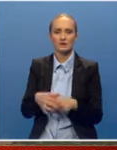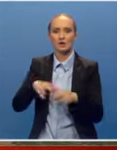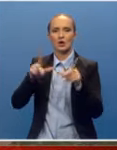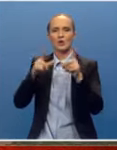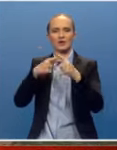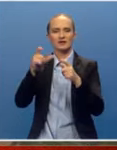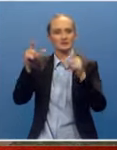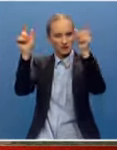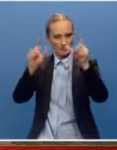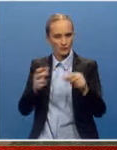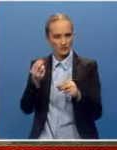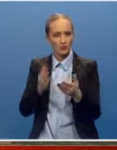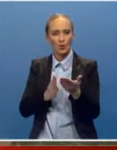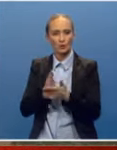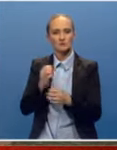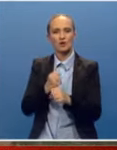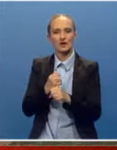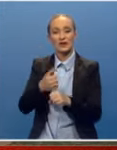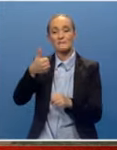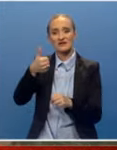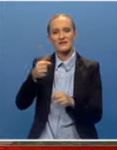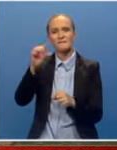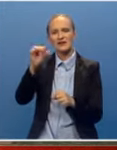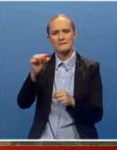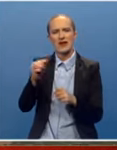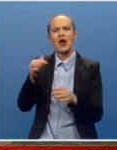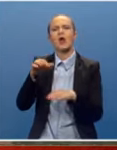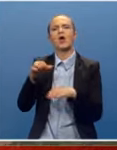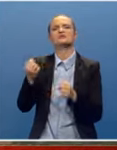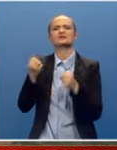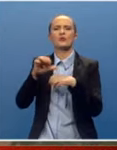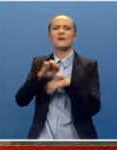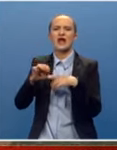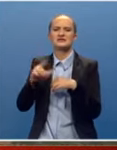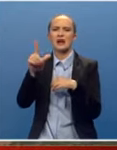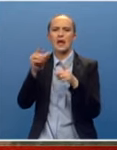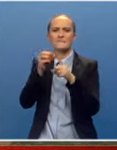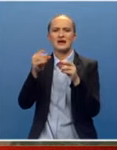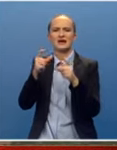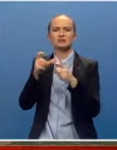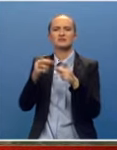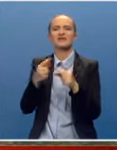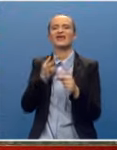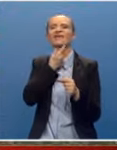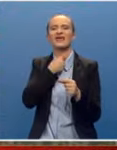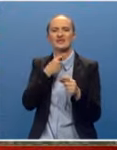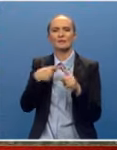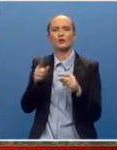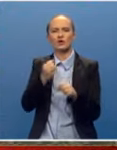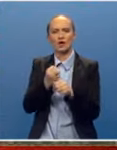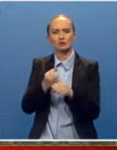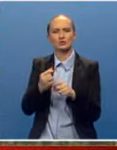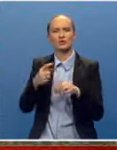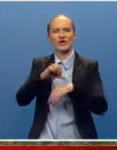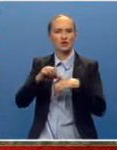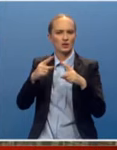Na UKC-u Republike Srpske uspješno izvršena prva minimalno invazivna laparoskopska operacija jednjaka. Operaciju izveo hiruški